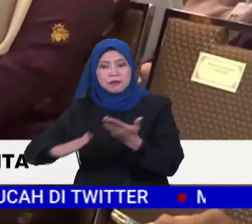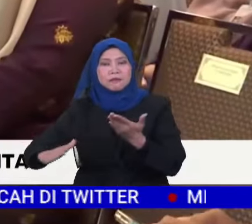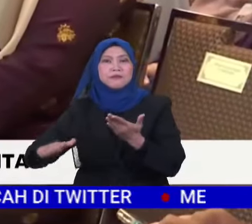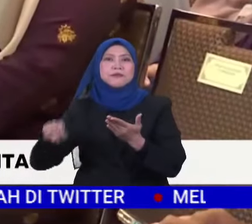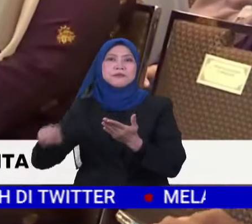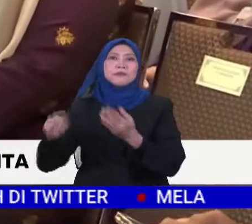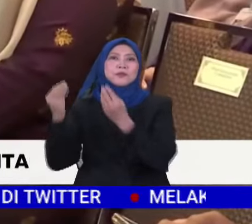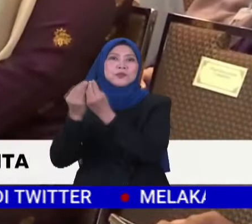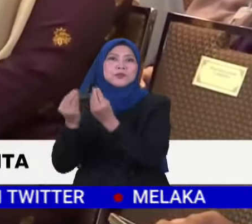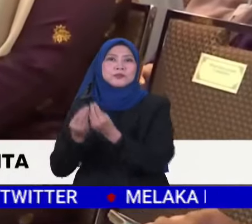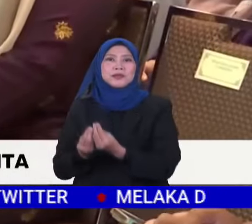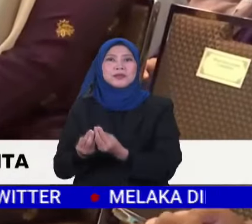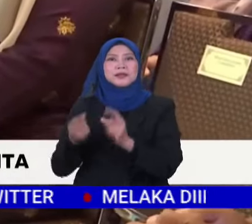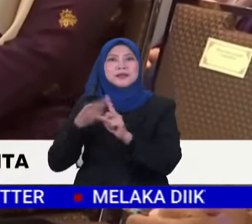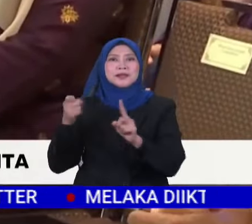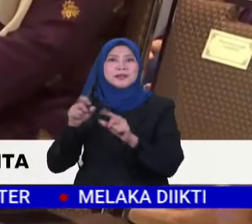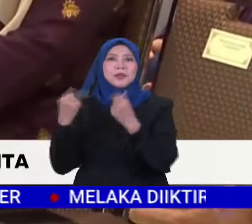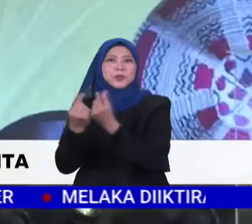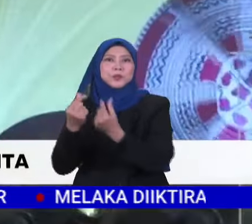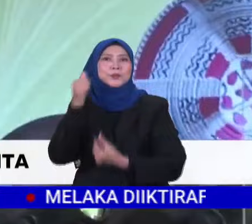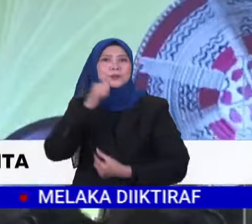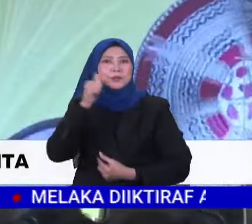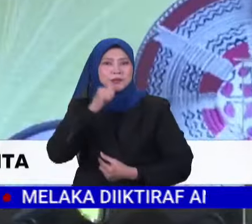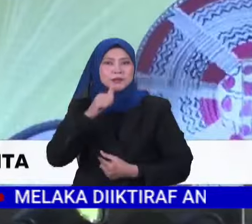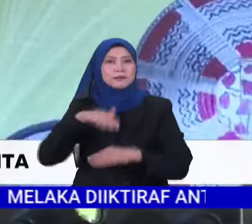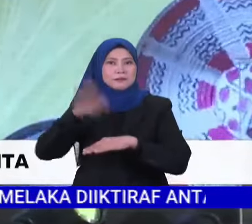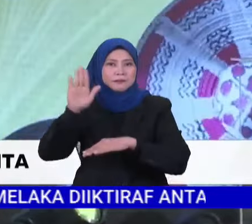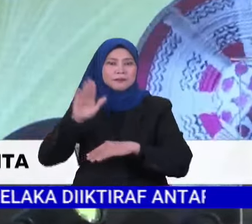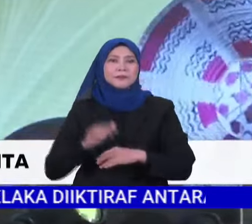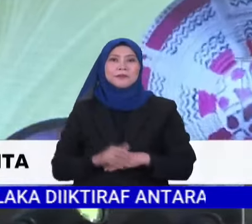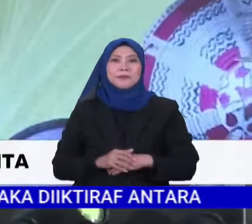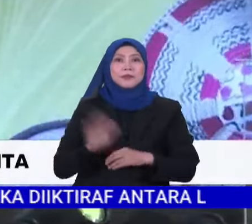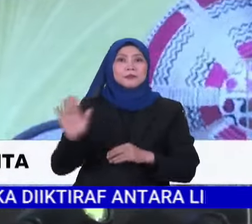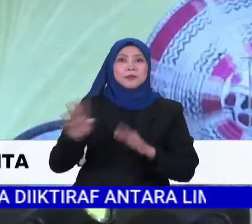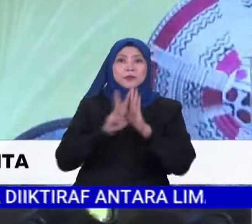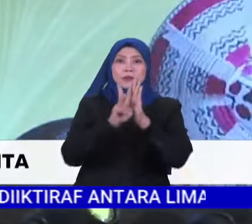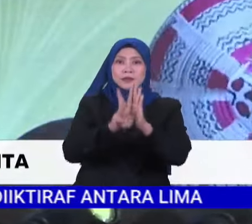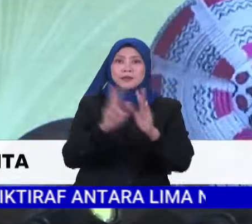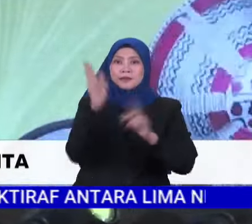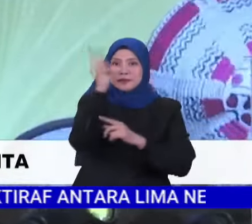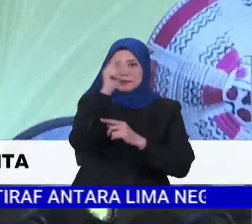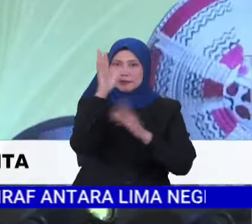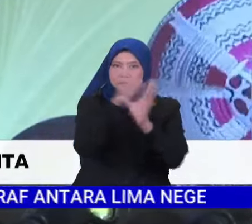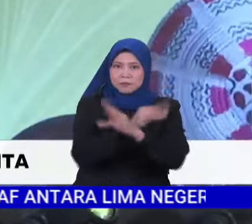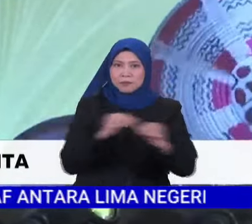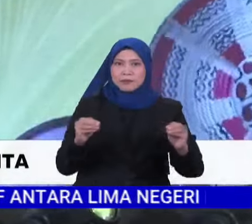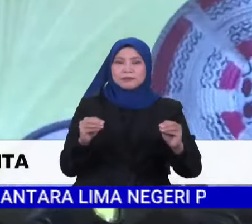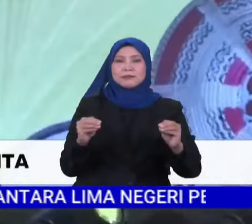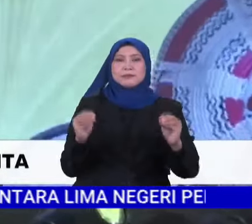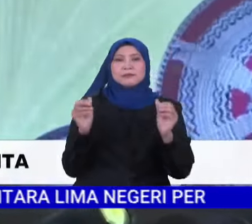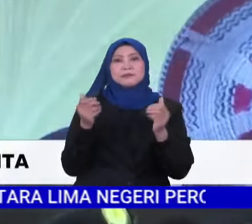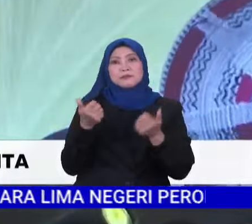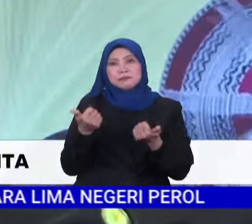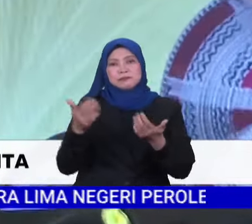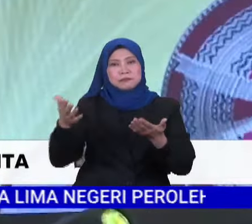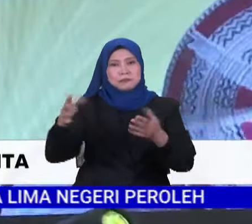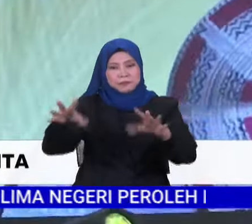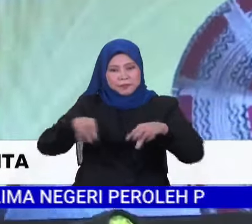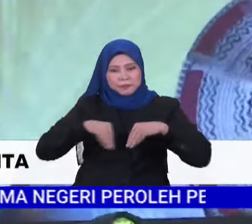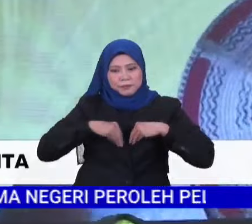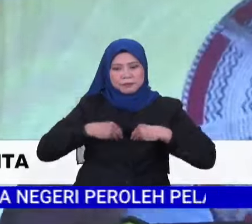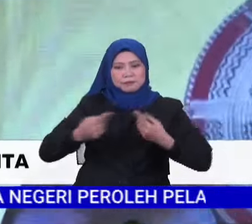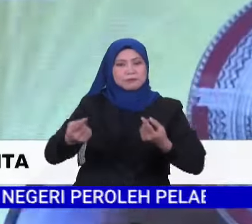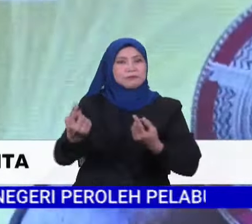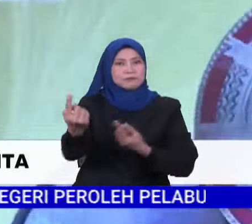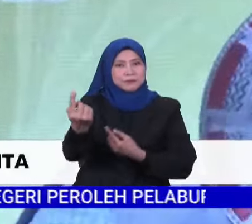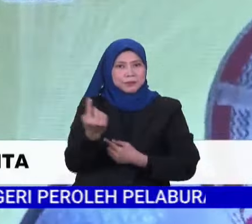adanya populasi terdiri daripada kaum wanita Dalam pada itu beliau mewakili kerajaan Serawak menjunjung kasih atas keberangkatan